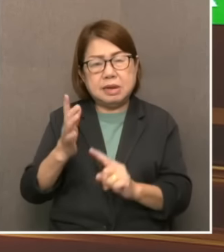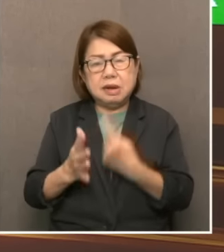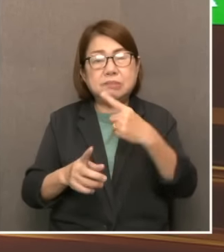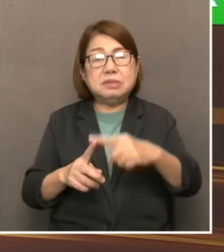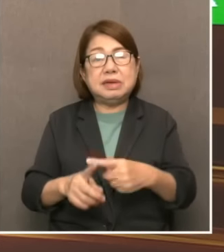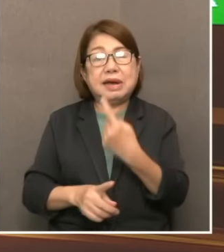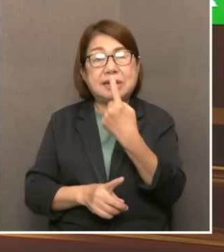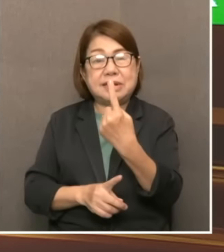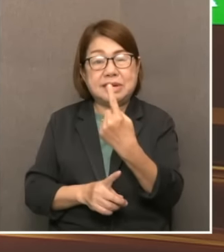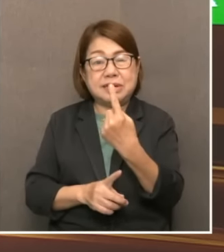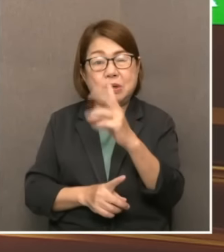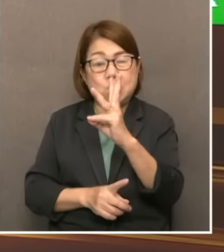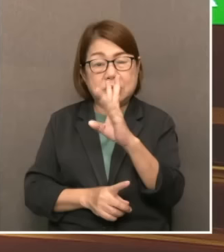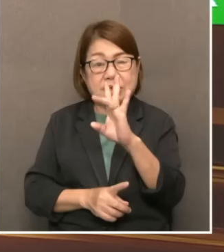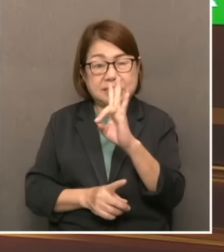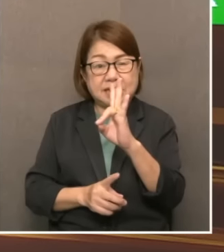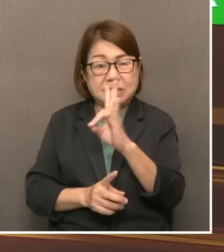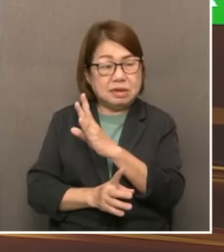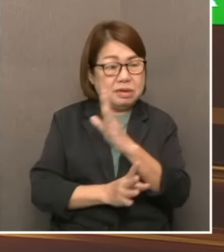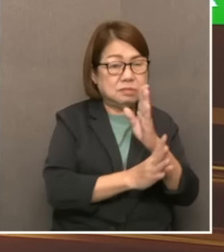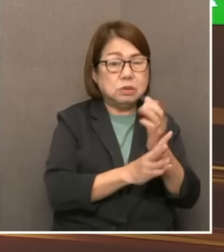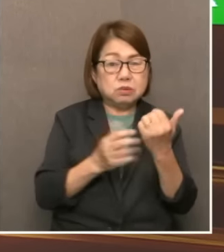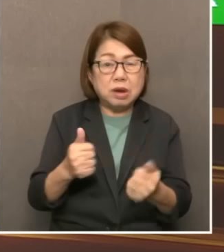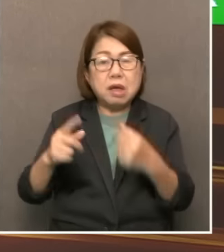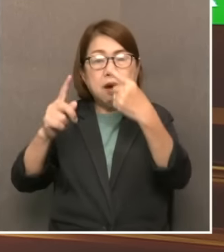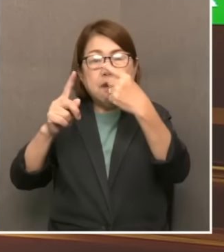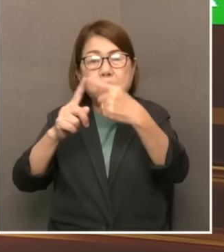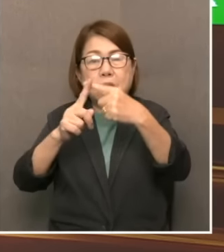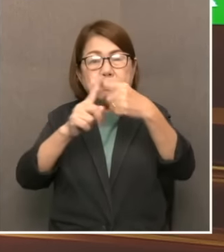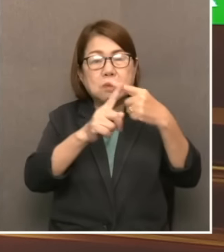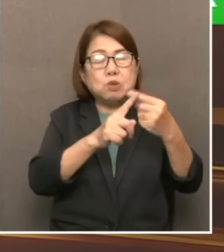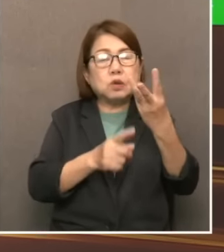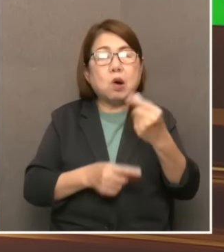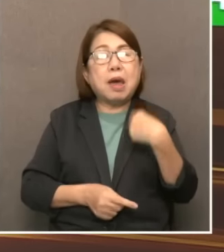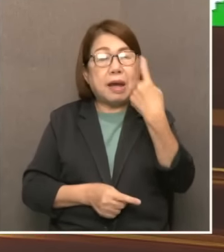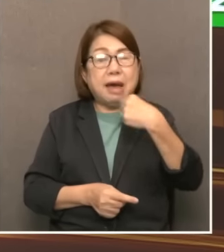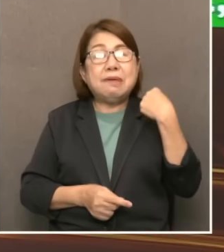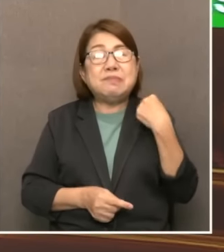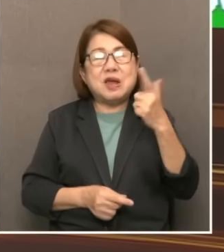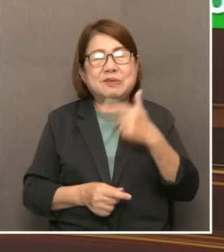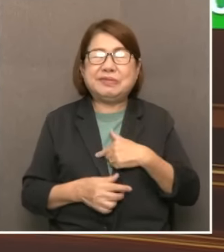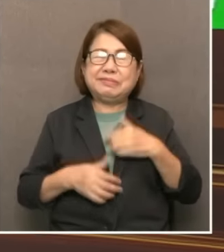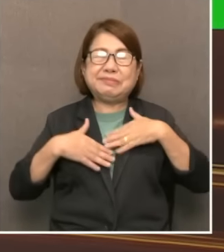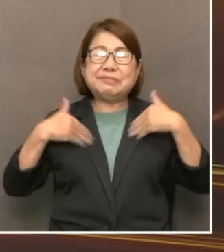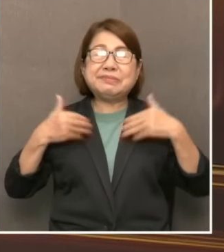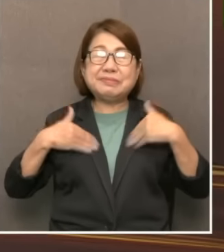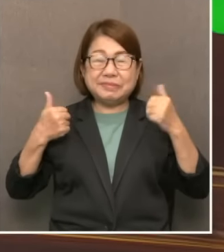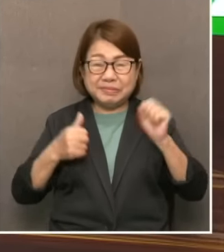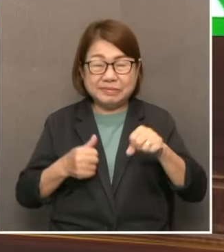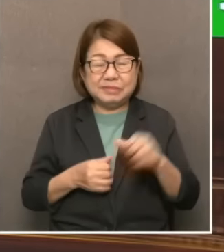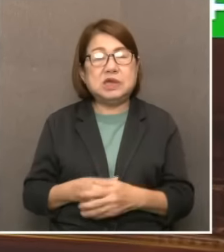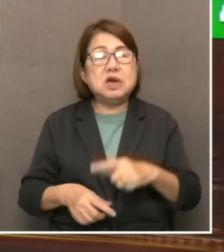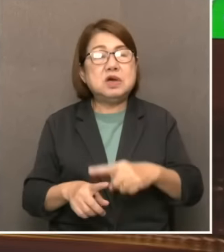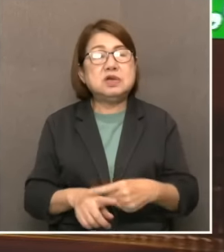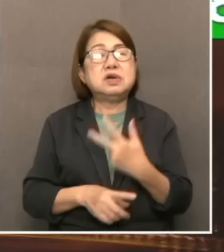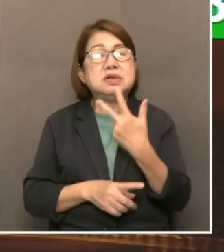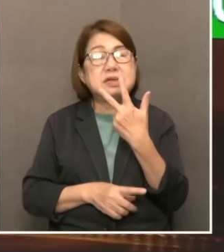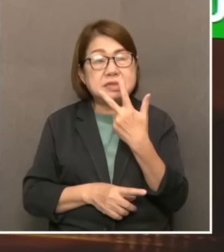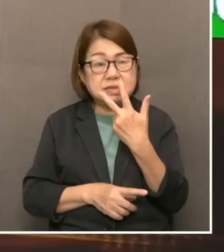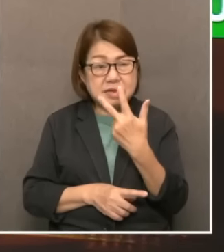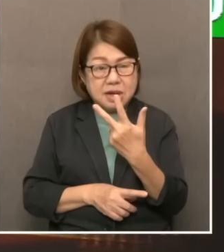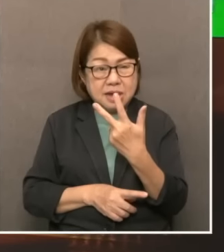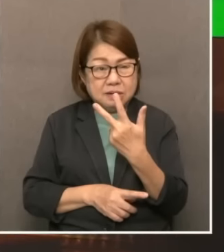ณขณะนี้บวกเพิ่มขึ้นมามากน้อยขนาดไหนแล้วคนถือทองเนี่ยยิ้มออกอย่างแน่นอนนะครับถ้าเห็นตัวเลขนี้มีนาคมนะครับเปิดปีใหม่มา